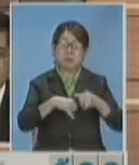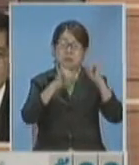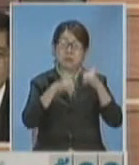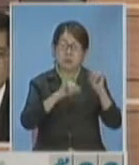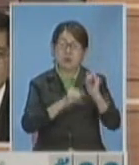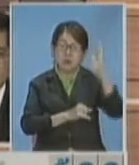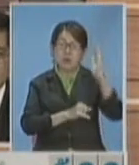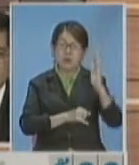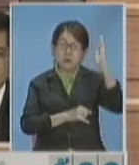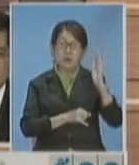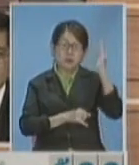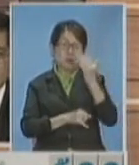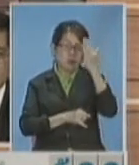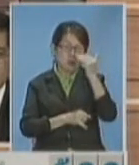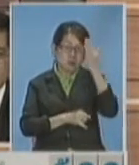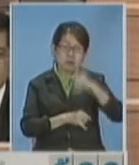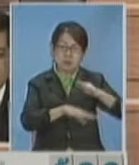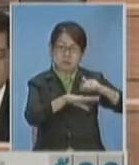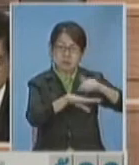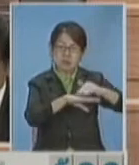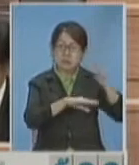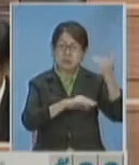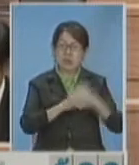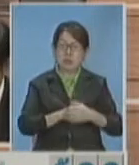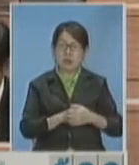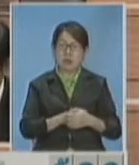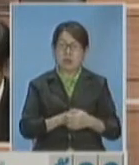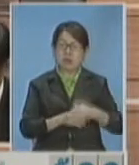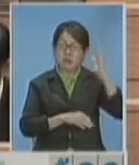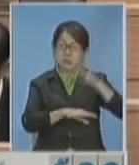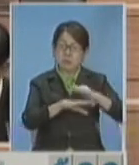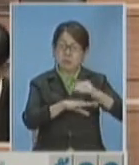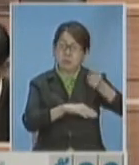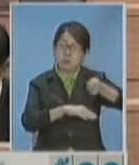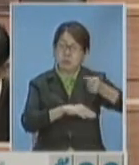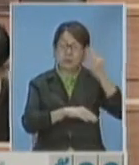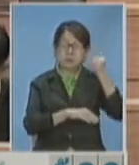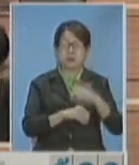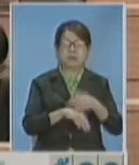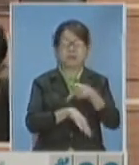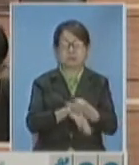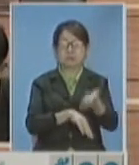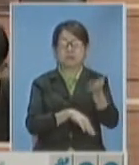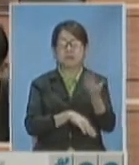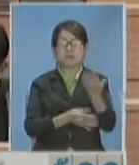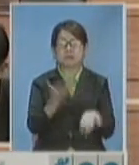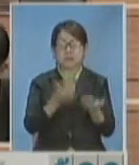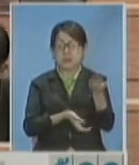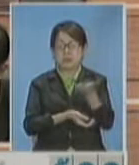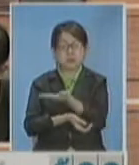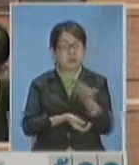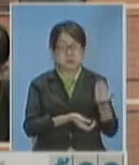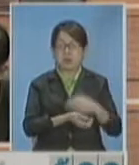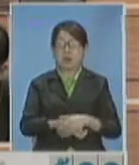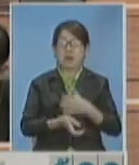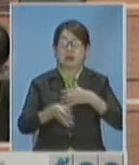ให้สมาชิกออกมาประท้วงฟุ่มเฟือยวนเวียนซ้ำซากอยู่เนี่ยครับและท่านประธานก็อนุญาตทุกครั้งฝ่ายผ